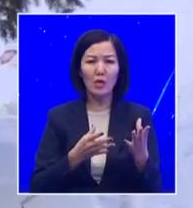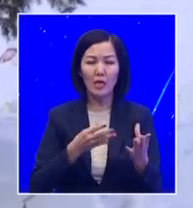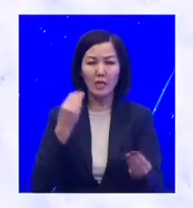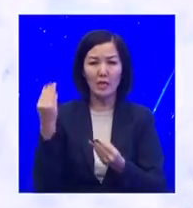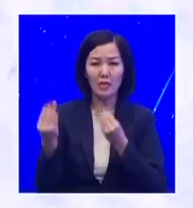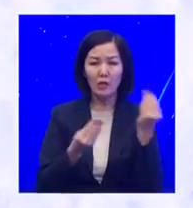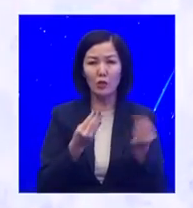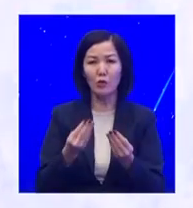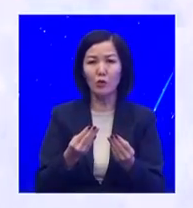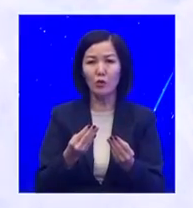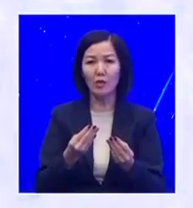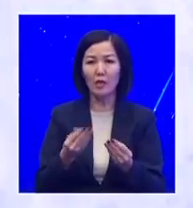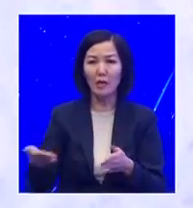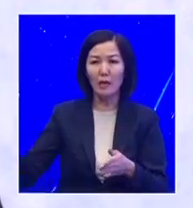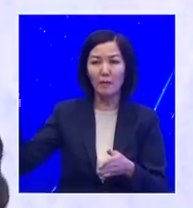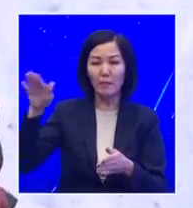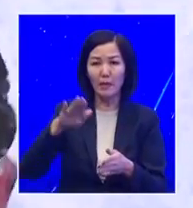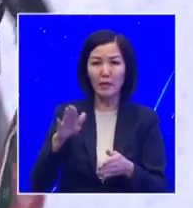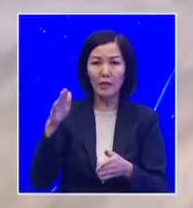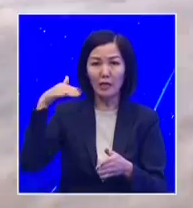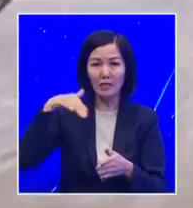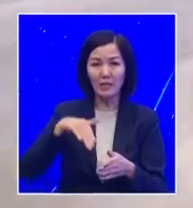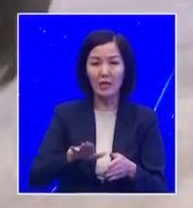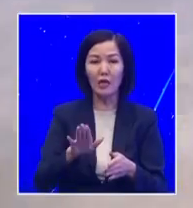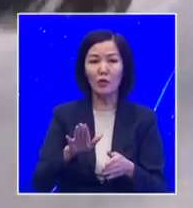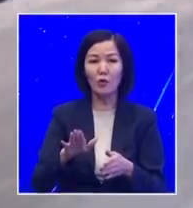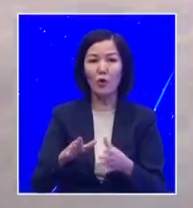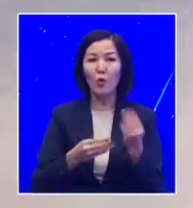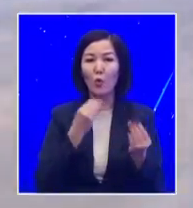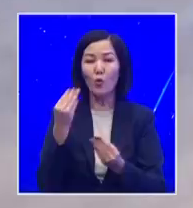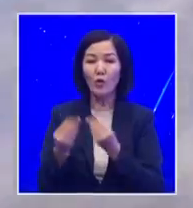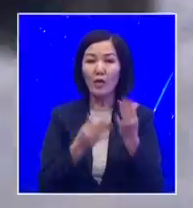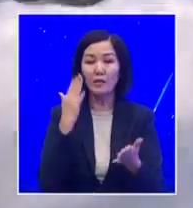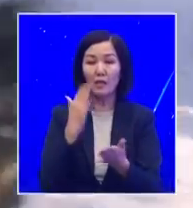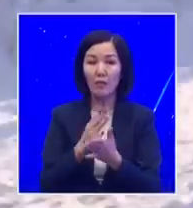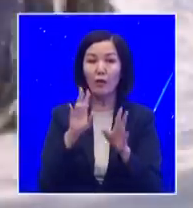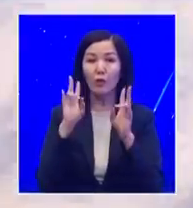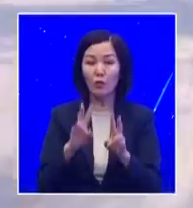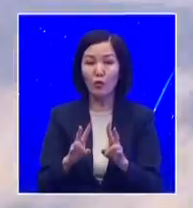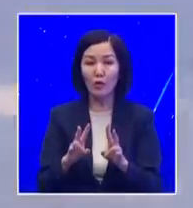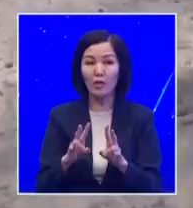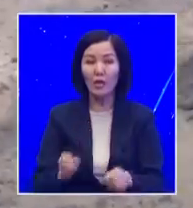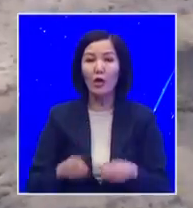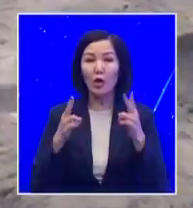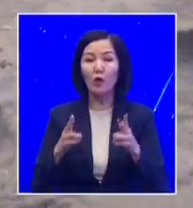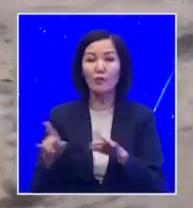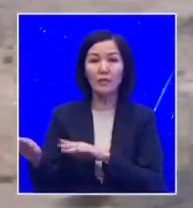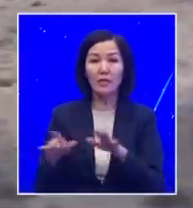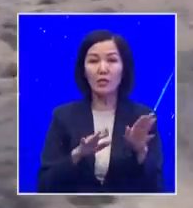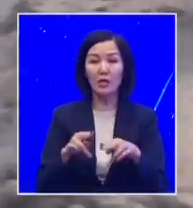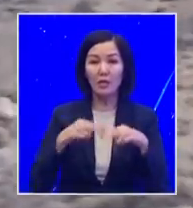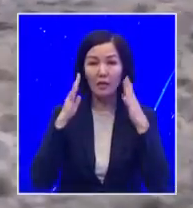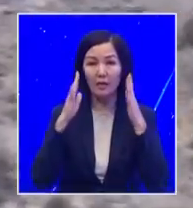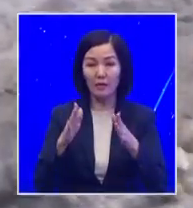де, үлкендер үшін де бейіктен сырғанау екені рас. Облыс орталығында мұндай алаңдар жеткілікті. Десе де барлығында қауіпсіздік шаралары